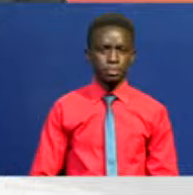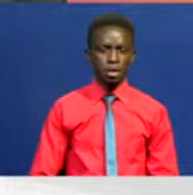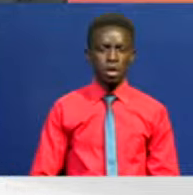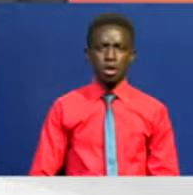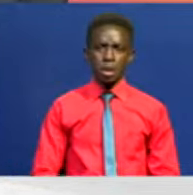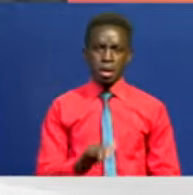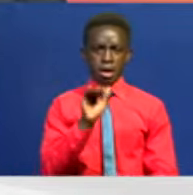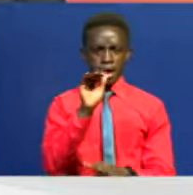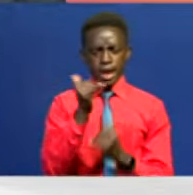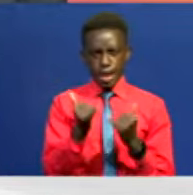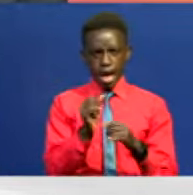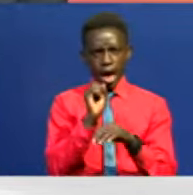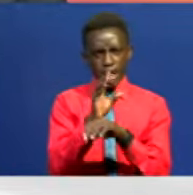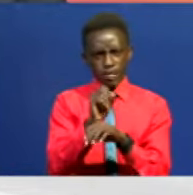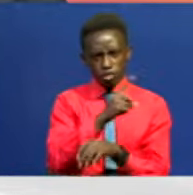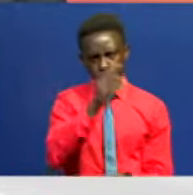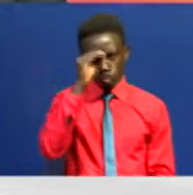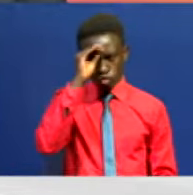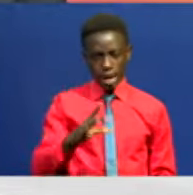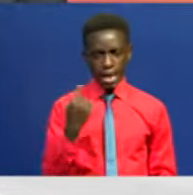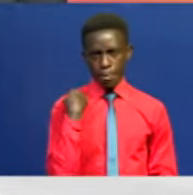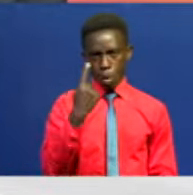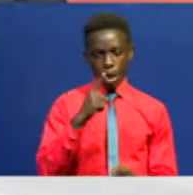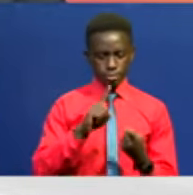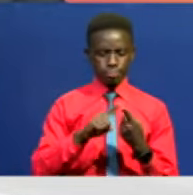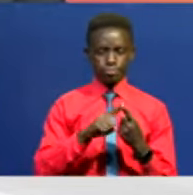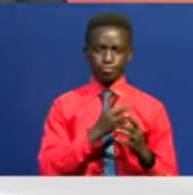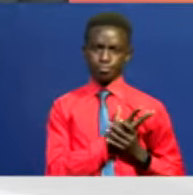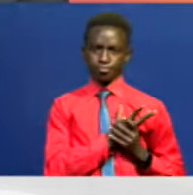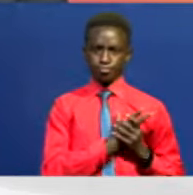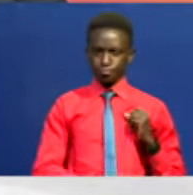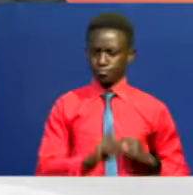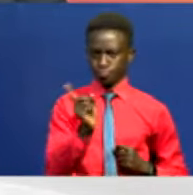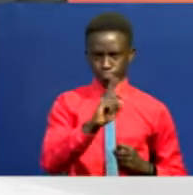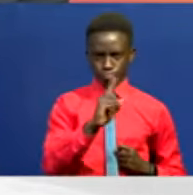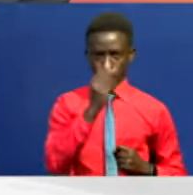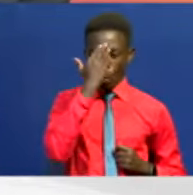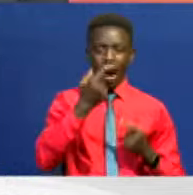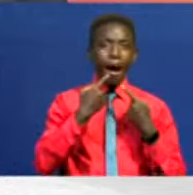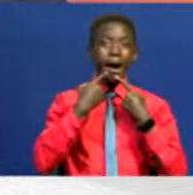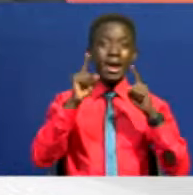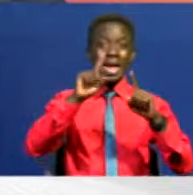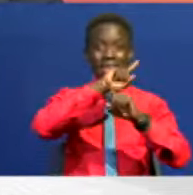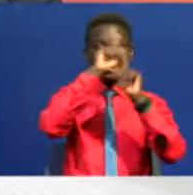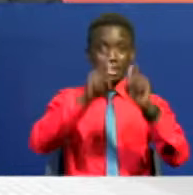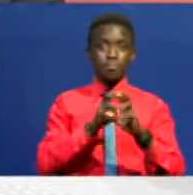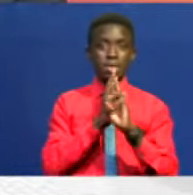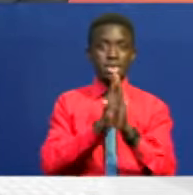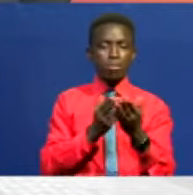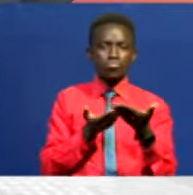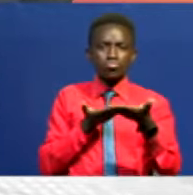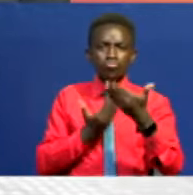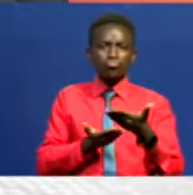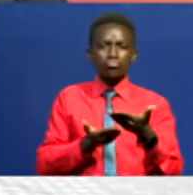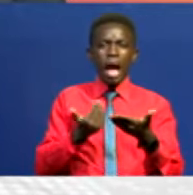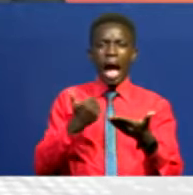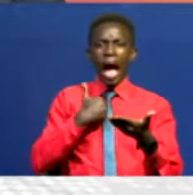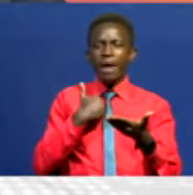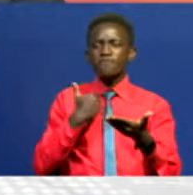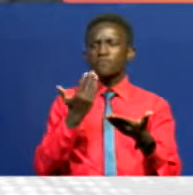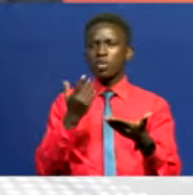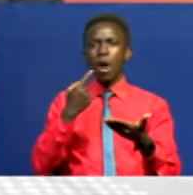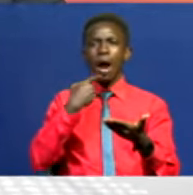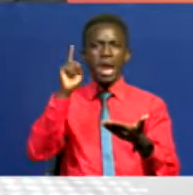roho, manake wakati matokeo yanapotangazwa kila mwaka tunasikia kuna idadi ya wanafunzi ambao